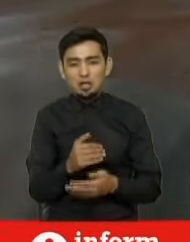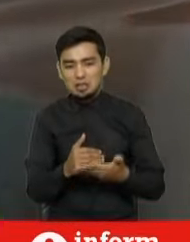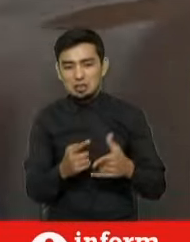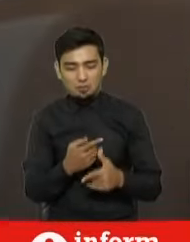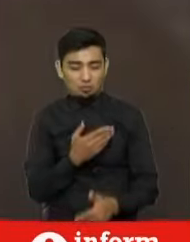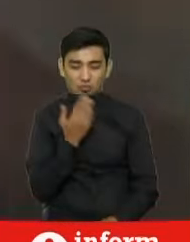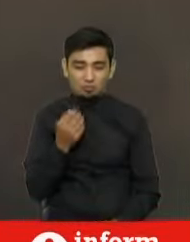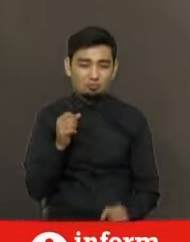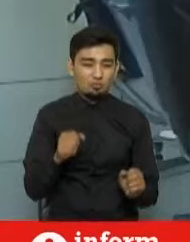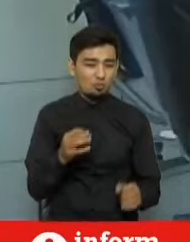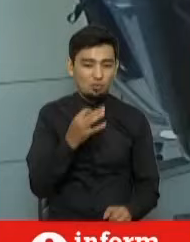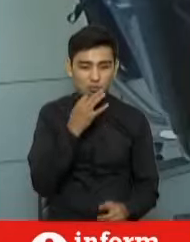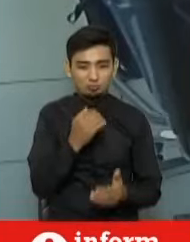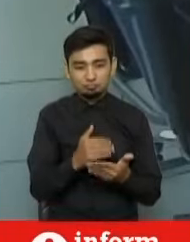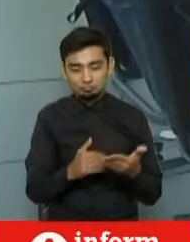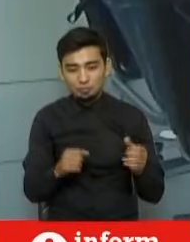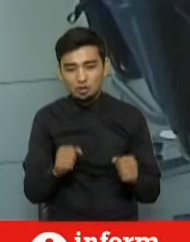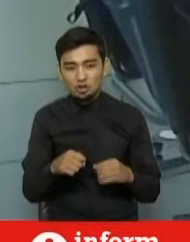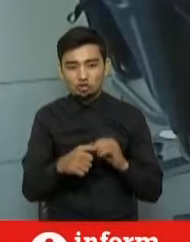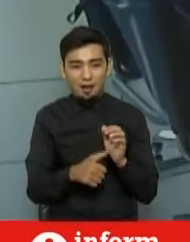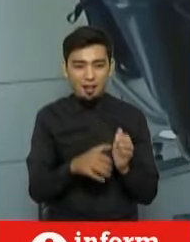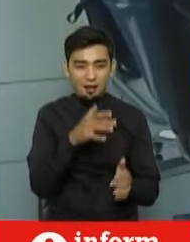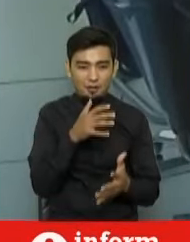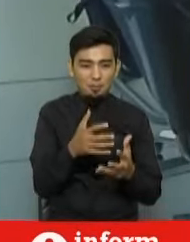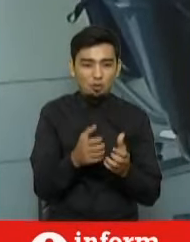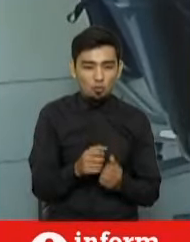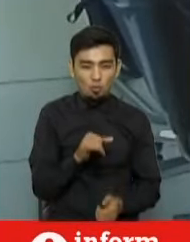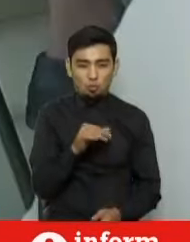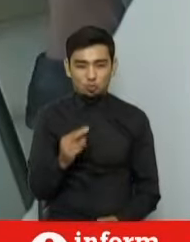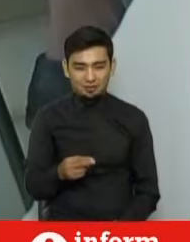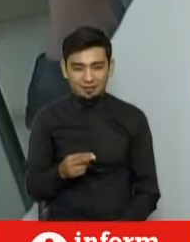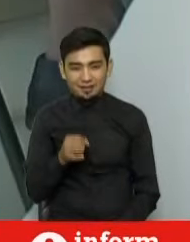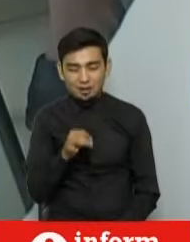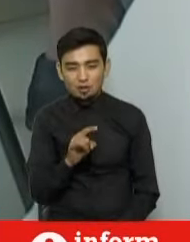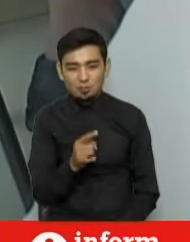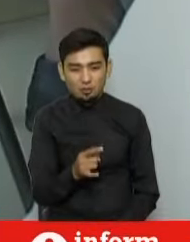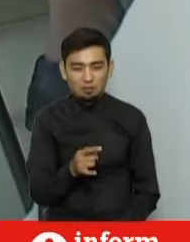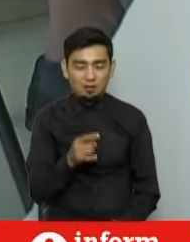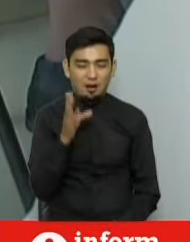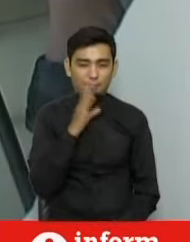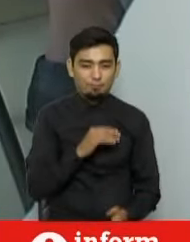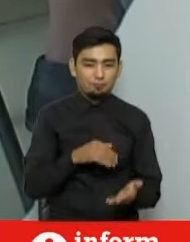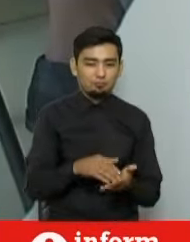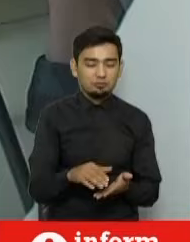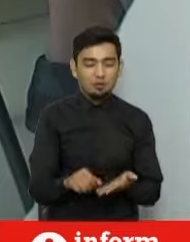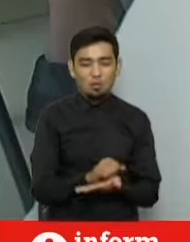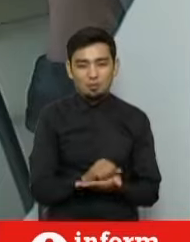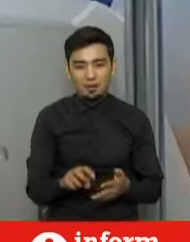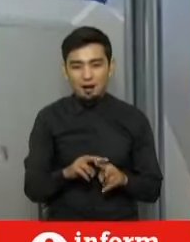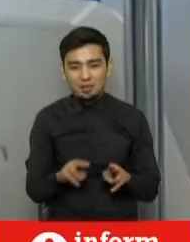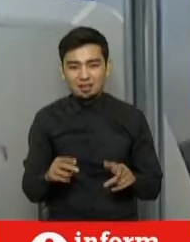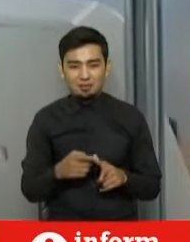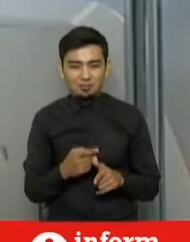брани или неблагозвучные слова, 16 лет при получении удостоверения личности ребенку могут отказать в выдаче документов с таким